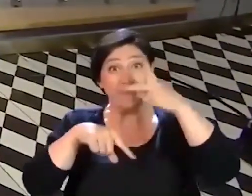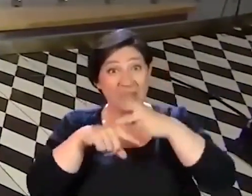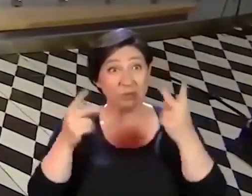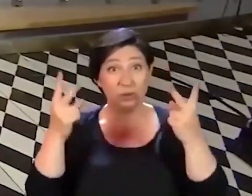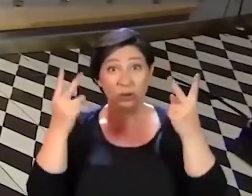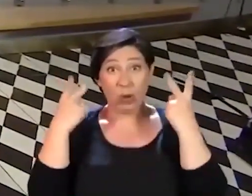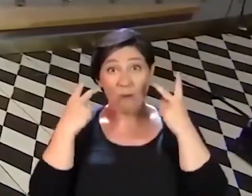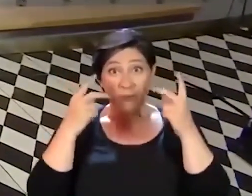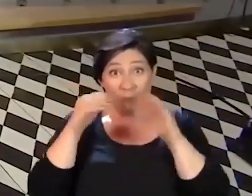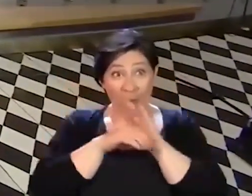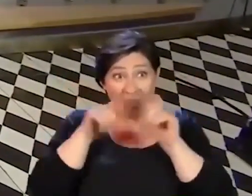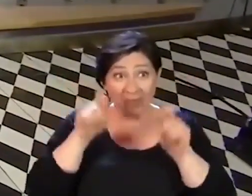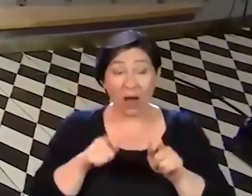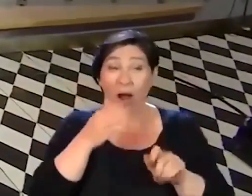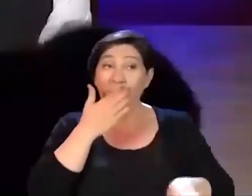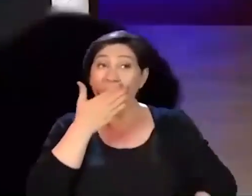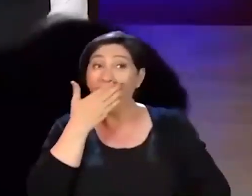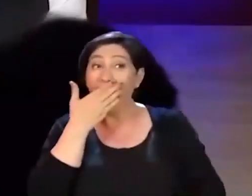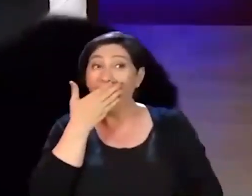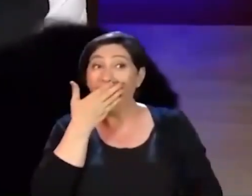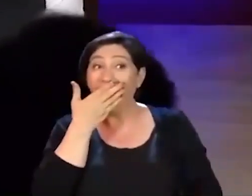programı yapacak?